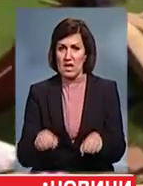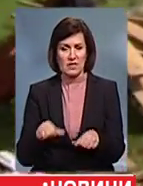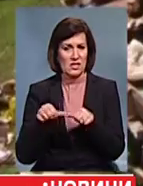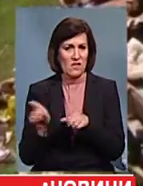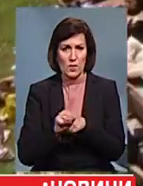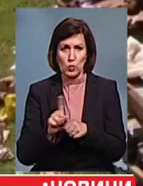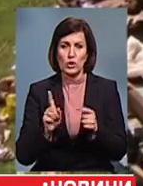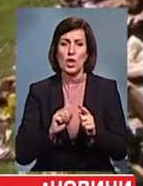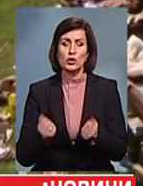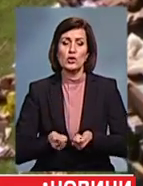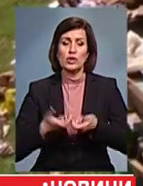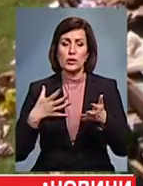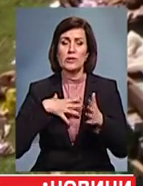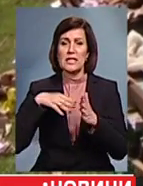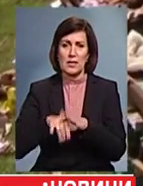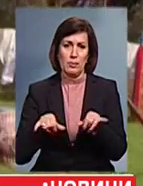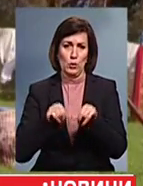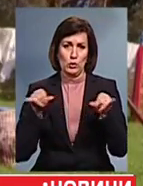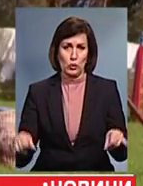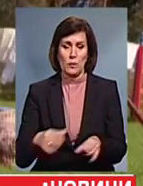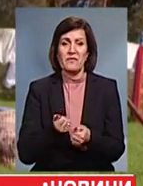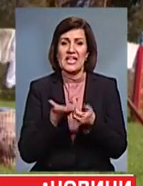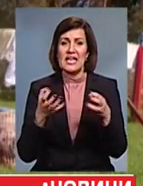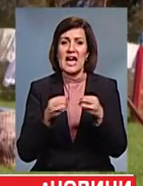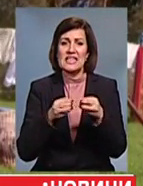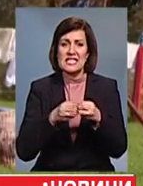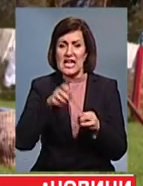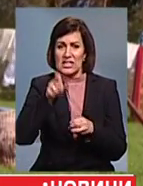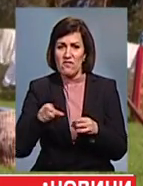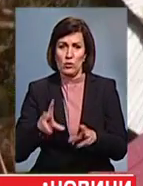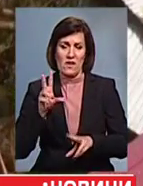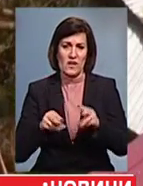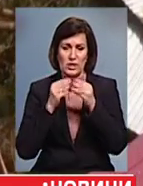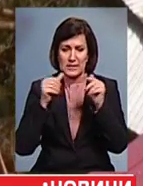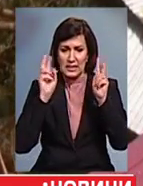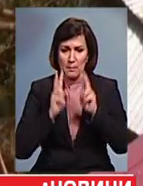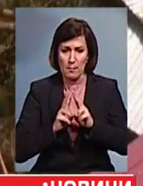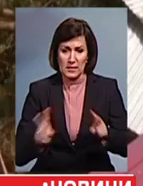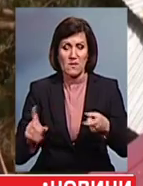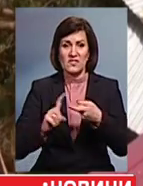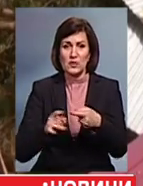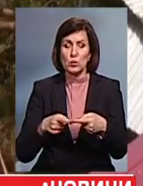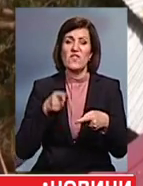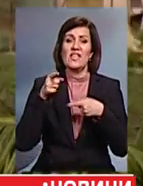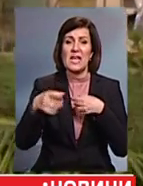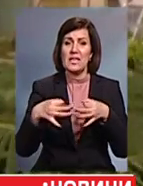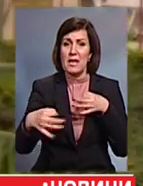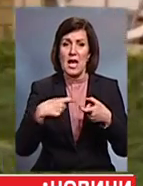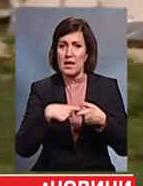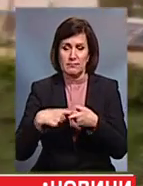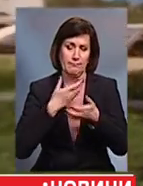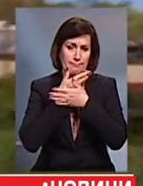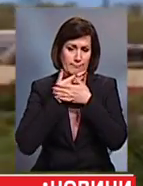виключає, що число загиблих зросте. Кілька десятків людей вважають зниклими безвісти. Зв'язку із віддаленими регіонами немає.